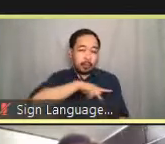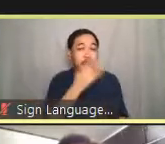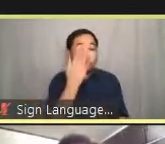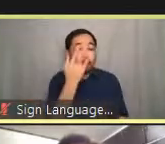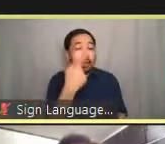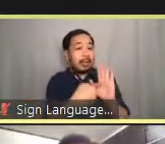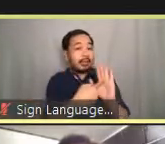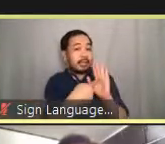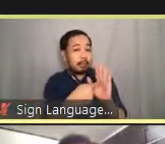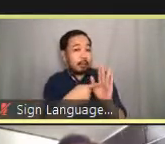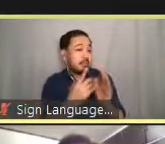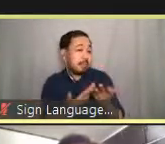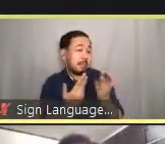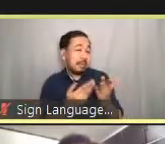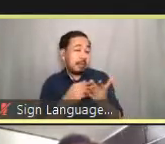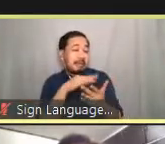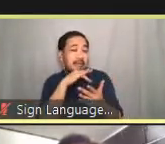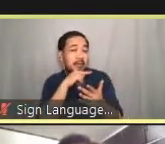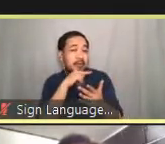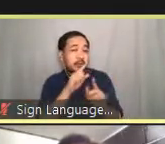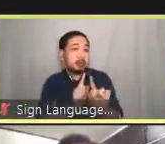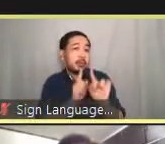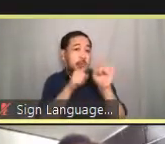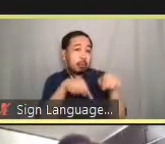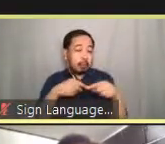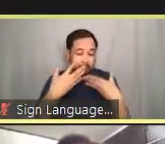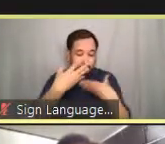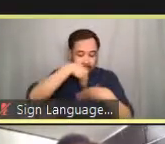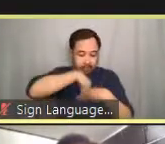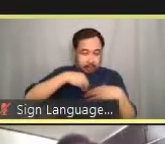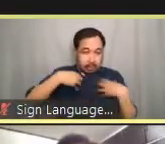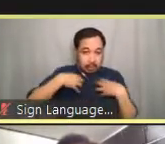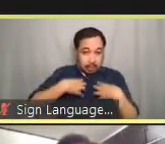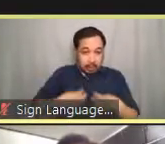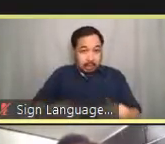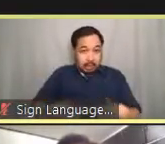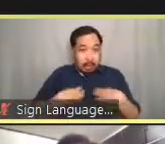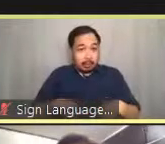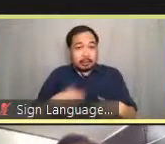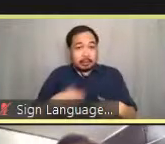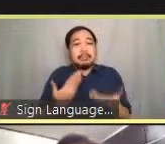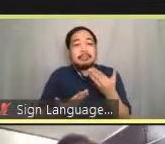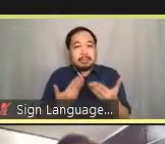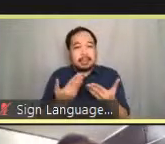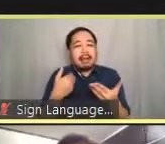lungs, no? Pudpud yung mga areas doon na pwede na magtatanggal sa inyo.